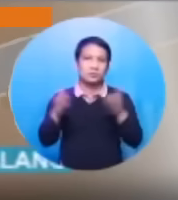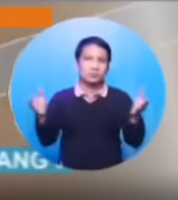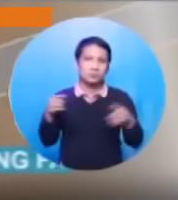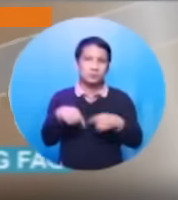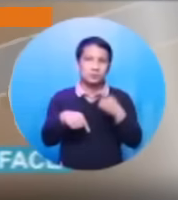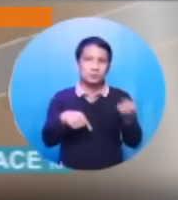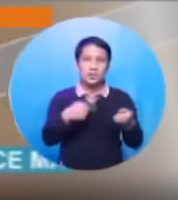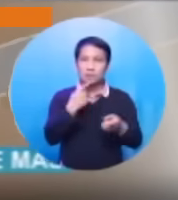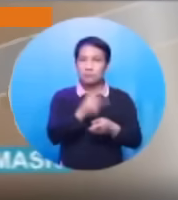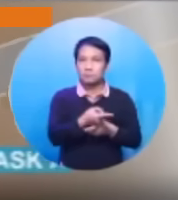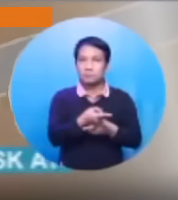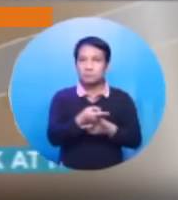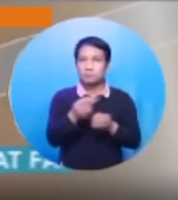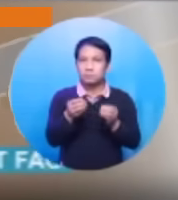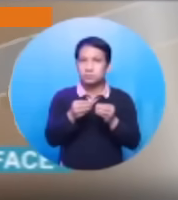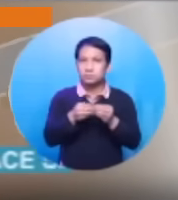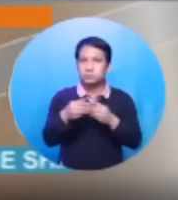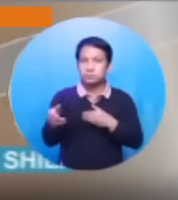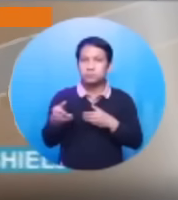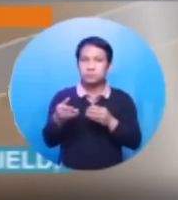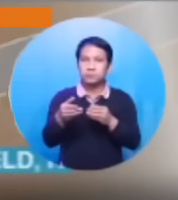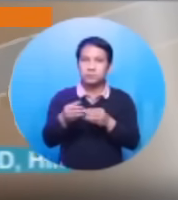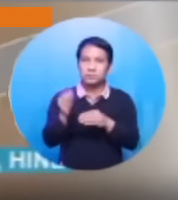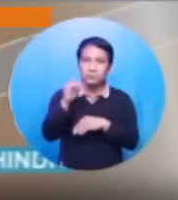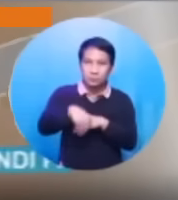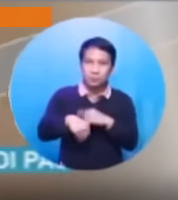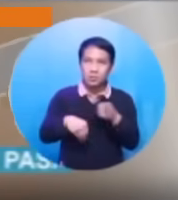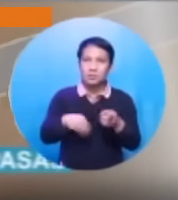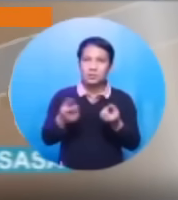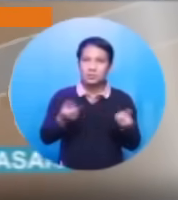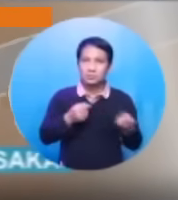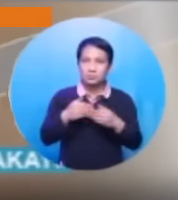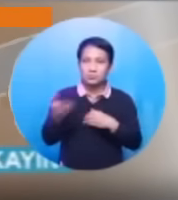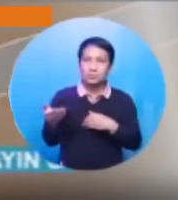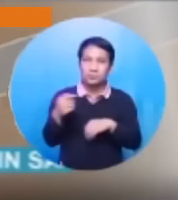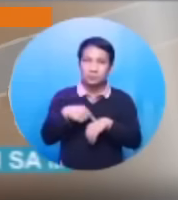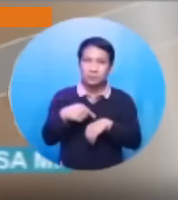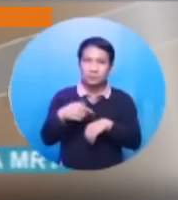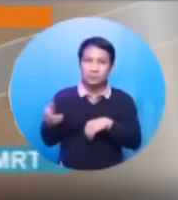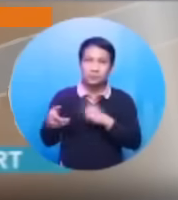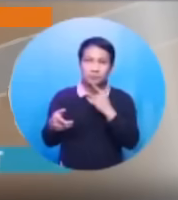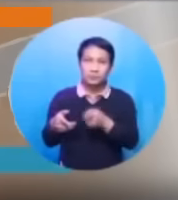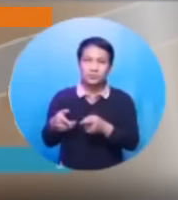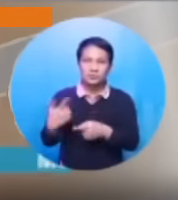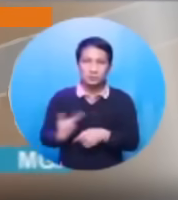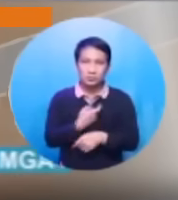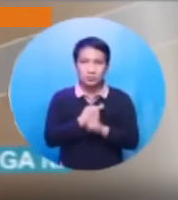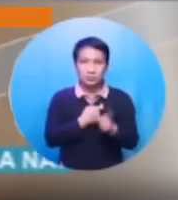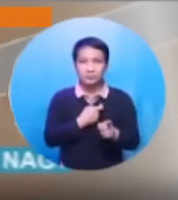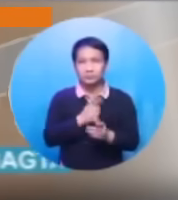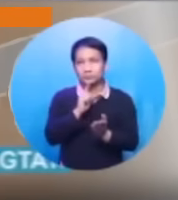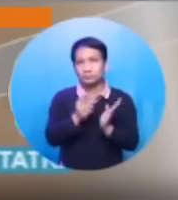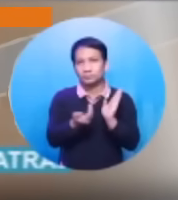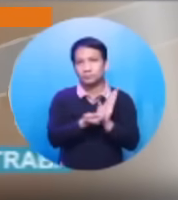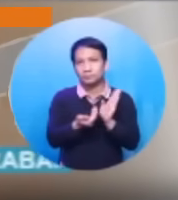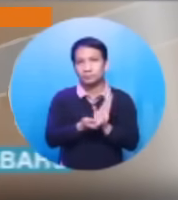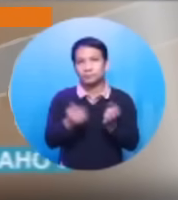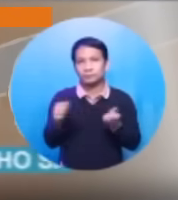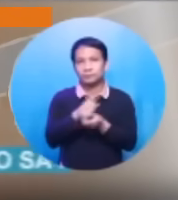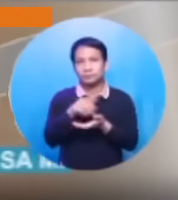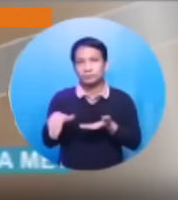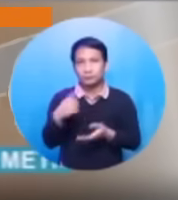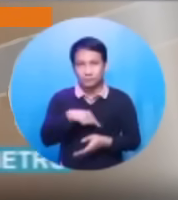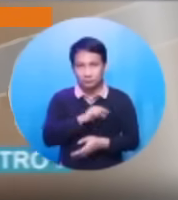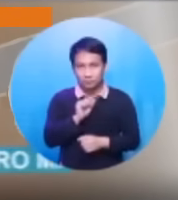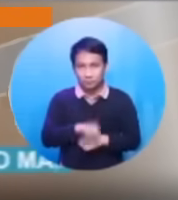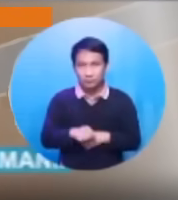po yung, kumbaga, over and above nung ginagawa niyang alleged na pag-atake, kahit totoo, yung damage na ginawa sa